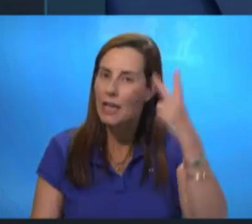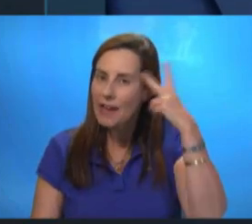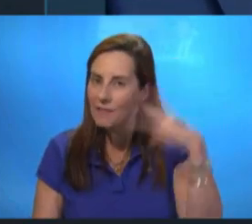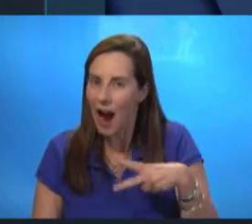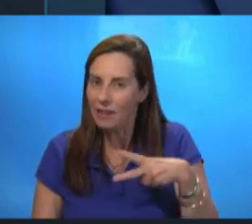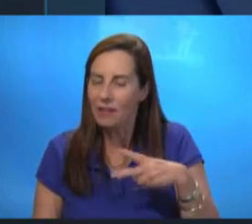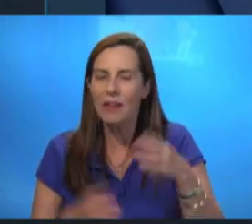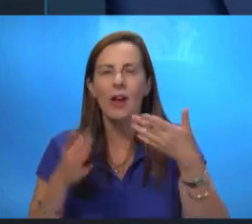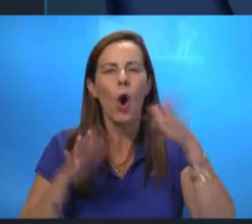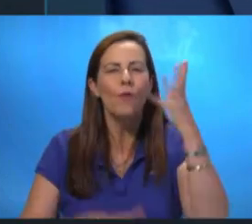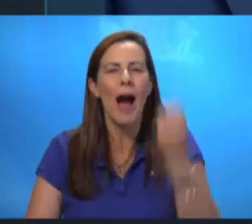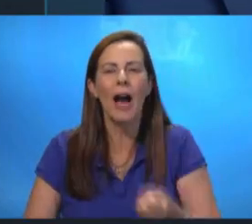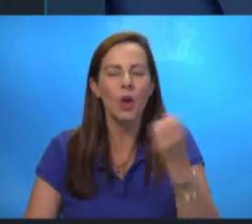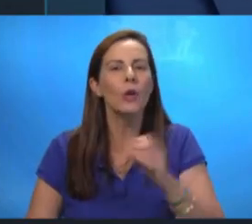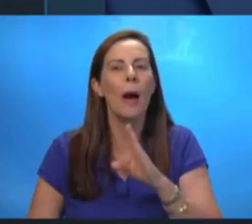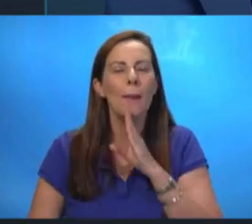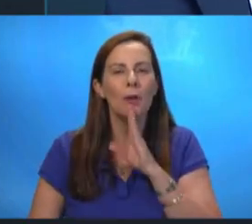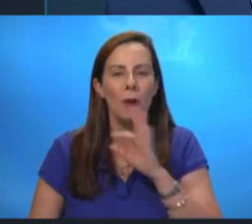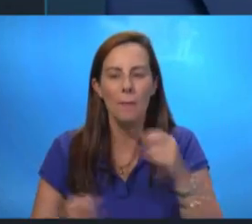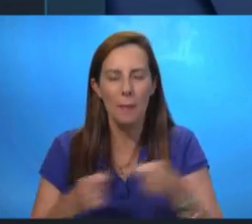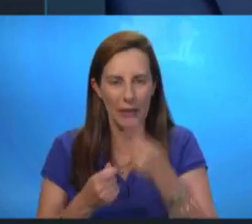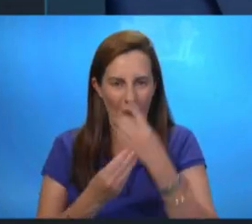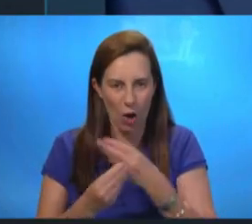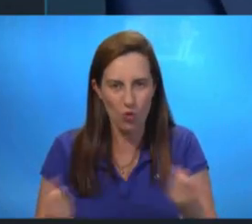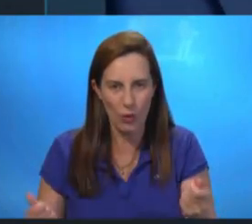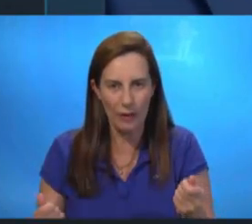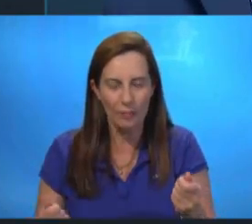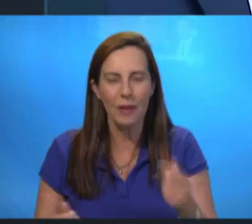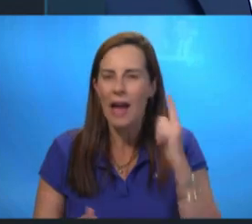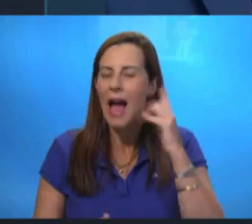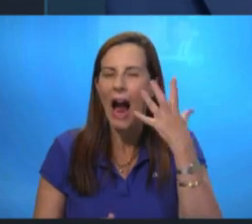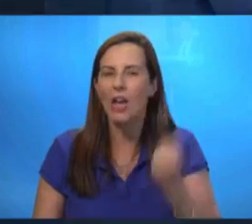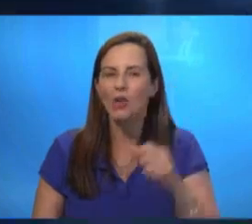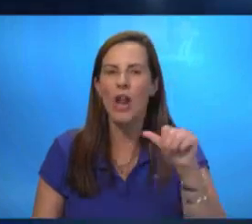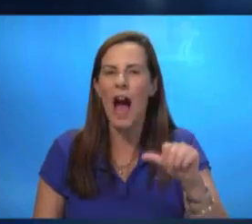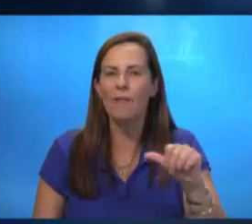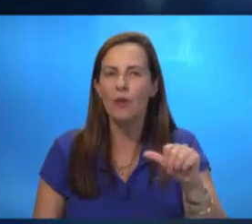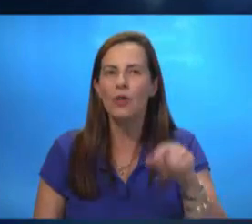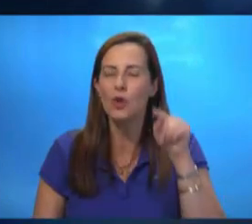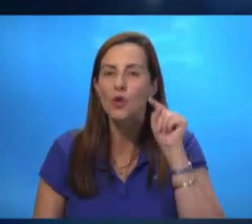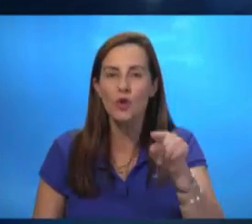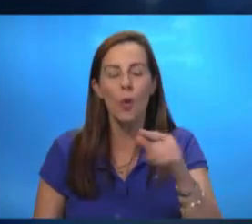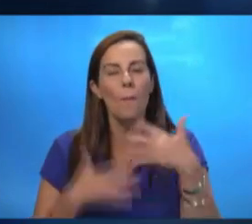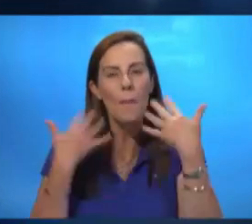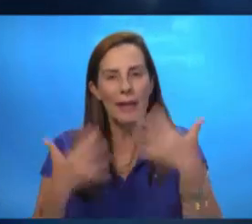עיקר ההקלטות הבעייתיות מבחינת החשודים, אותם הקלטות של אלוביץ', שבהם הוא מתאר את השיטה כפי שהוא ראה